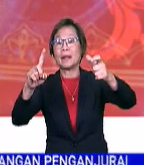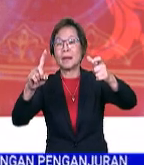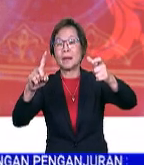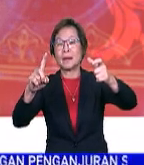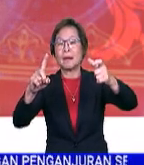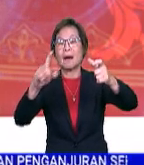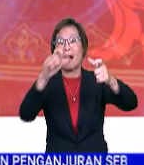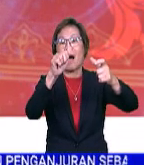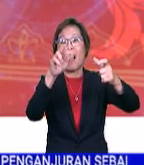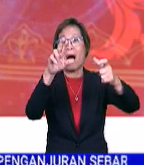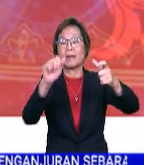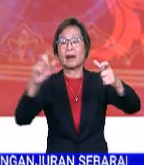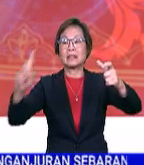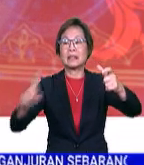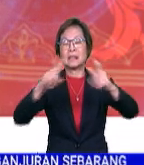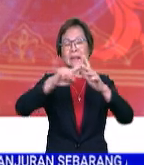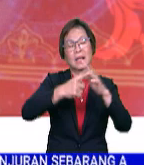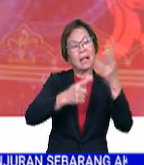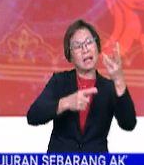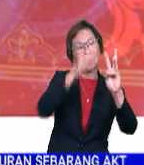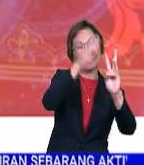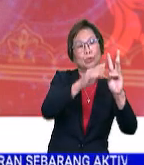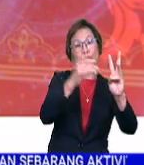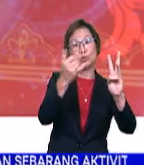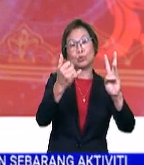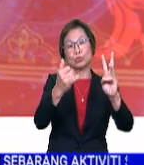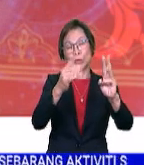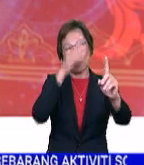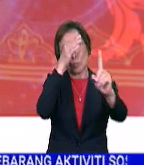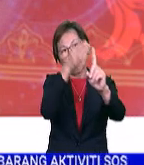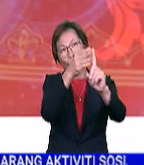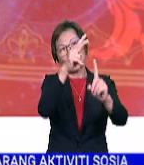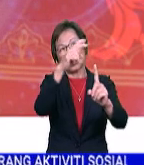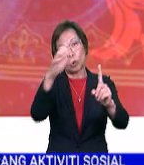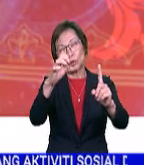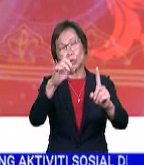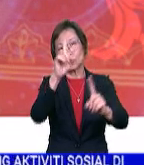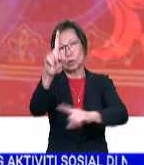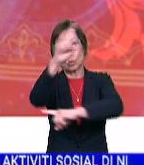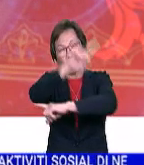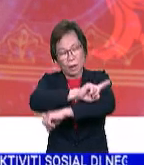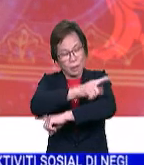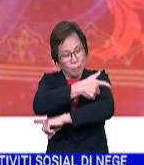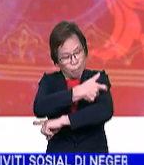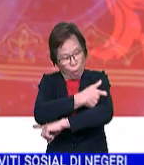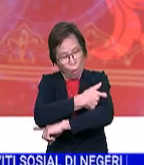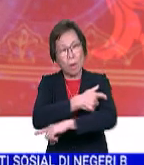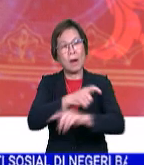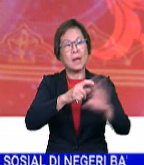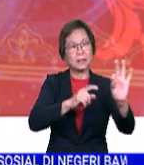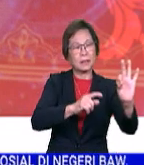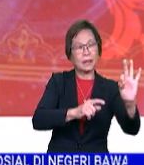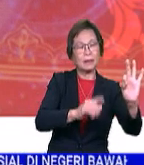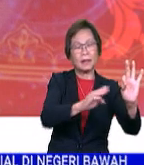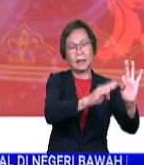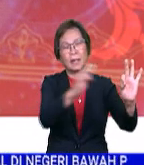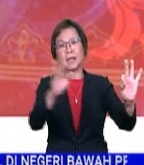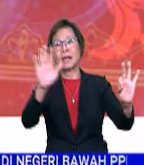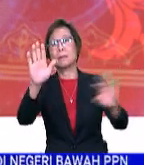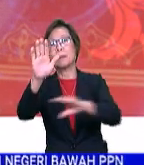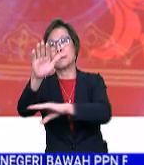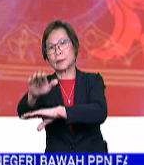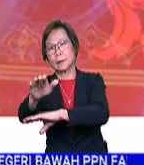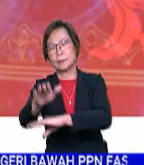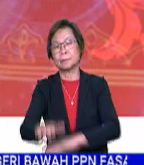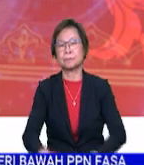Arah Damansara sejak 16 Jun itu menyasarkan 200 dos sehari bermula dari 9 pagi hingga 5